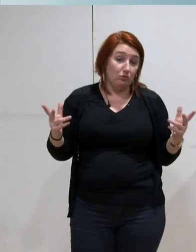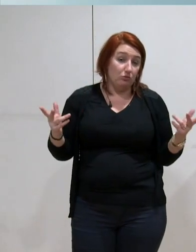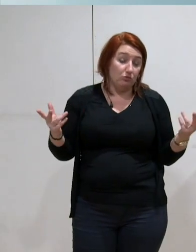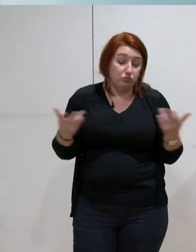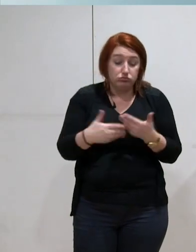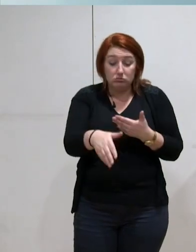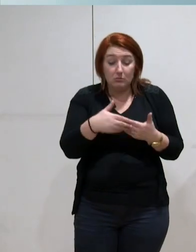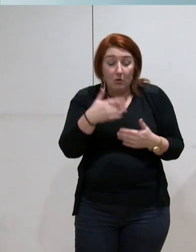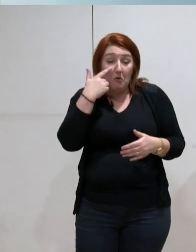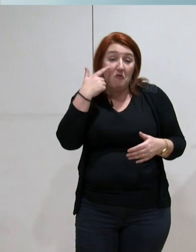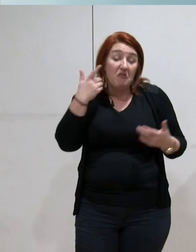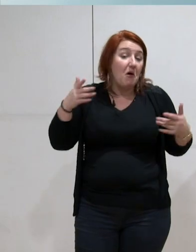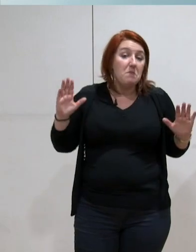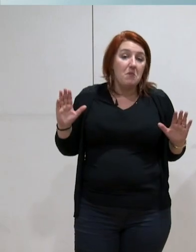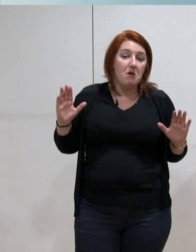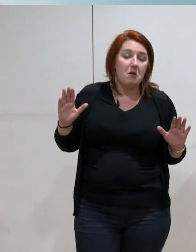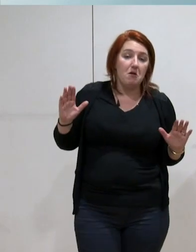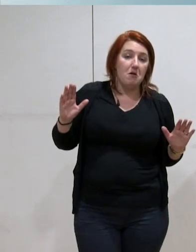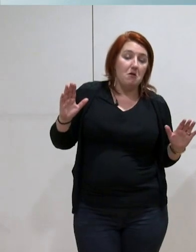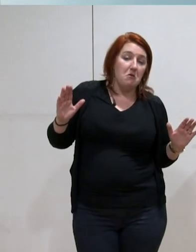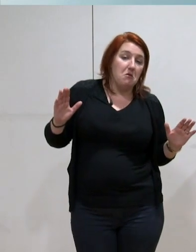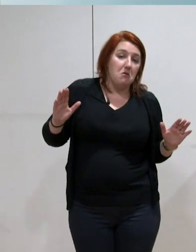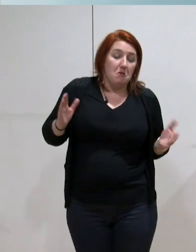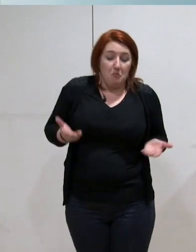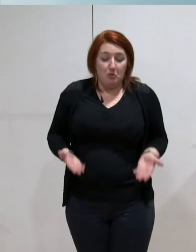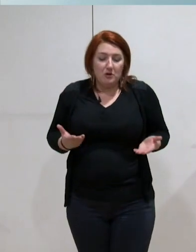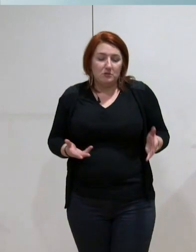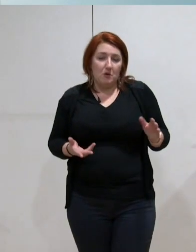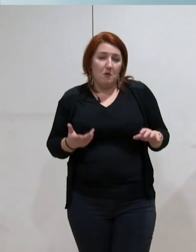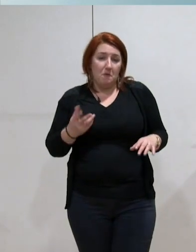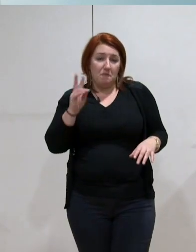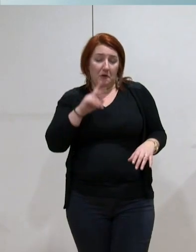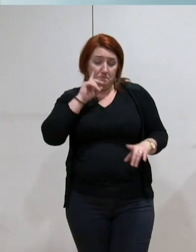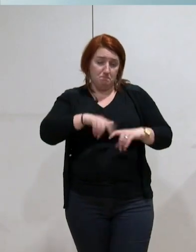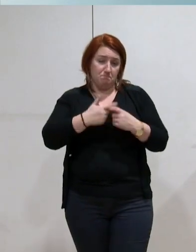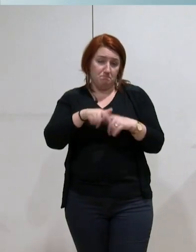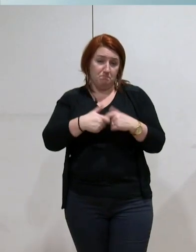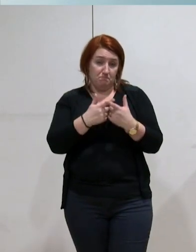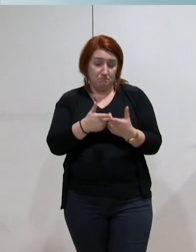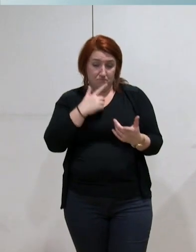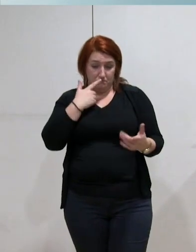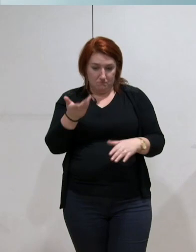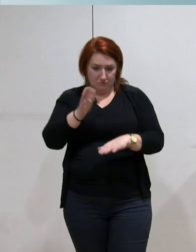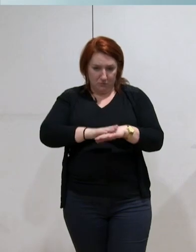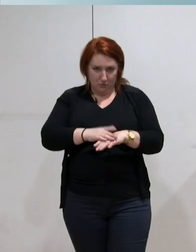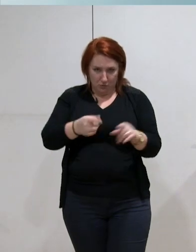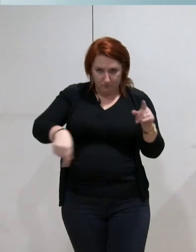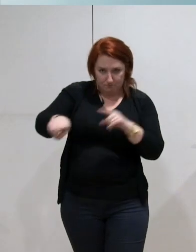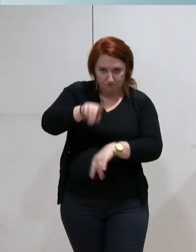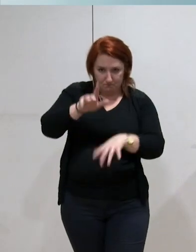va regarder mais pour l'instant euh on est surtout frappé par l'ampleur des changements que ça induit pour certaines